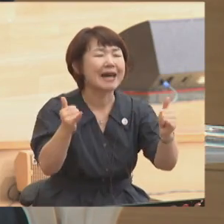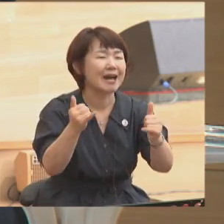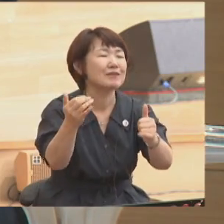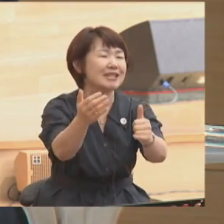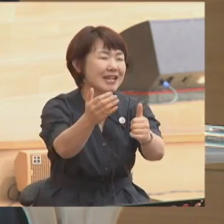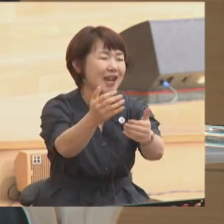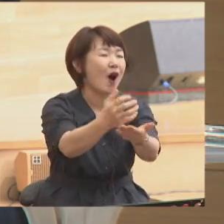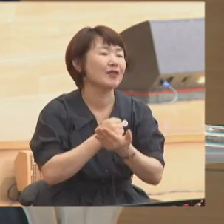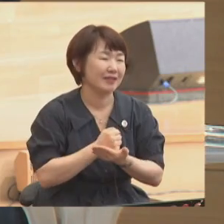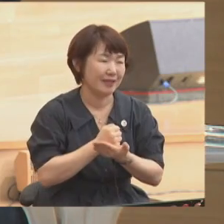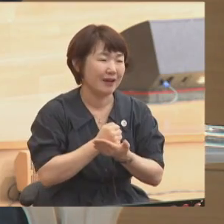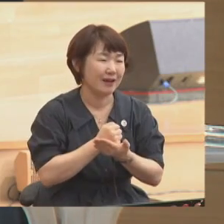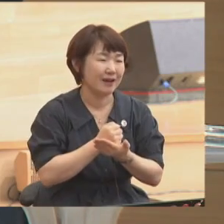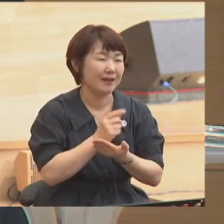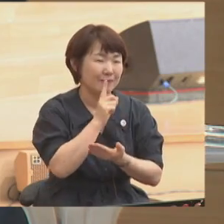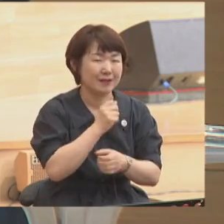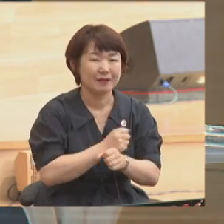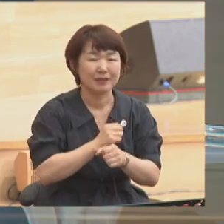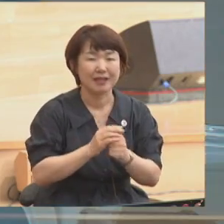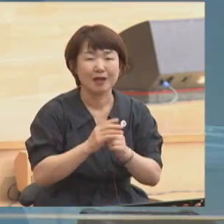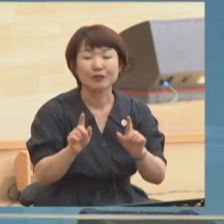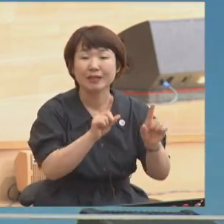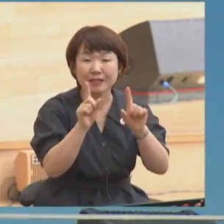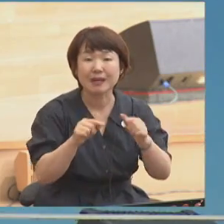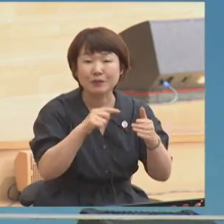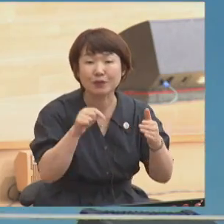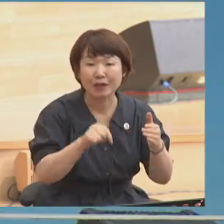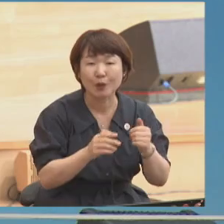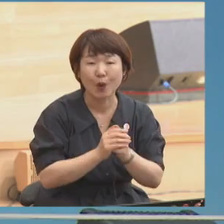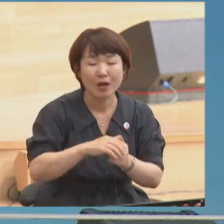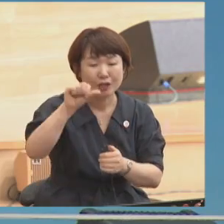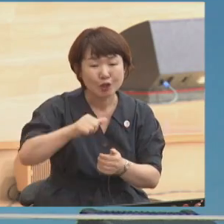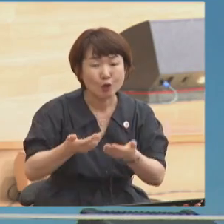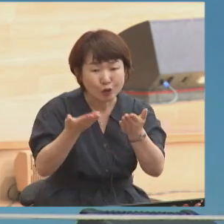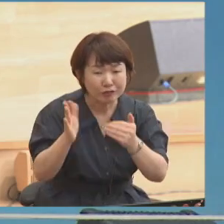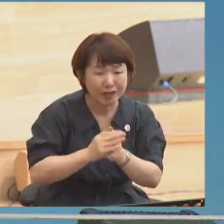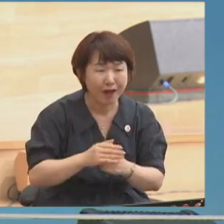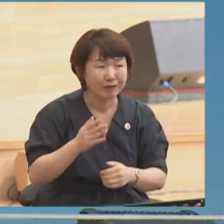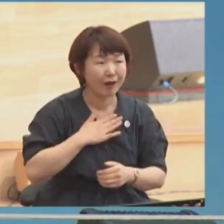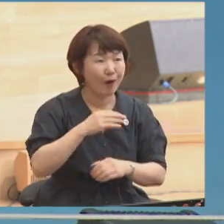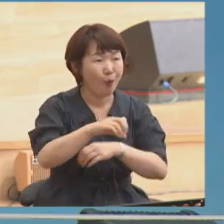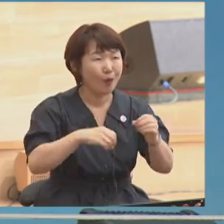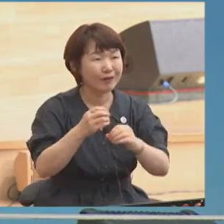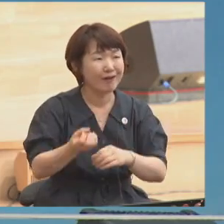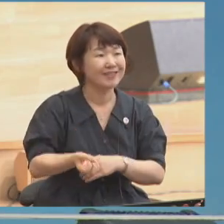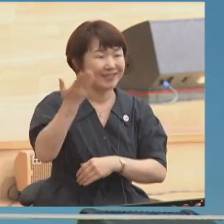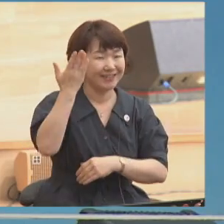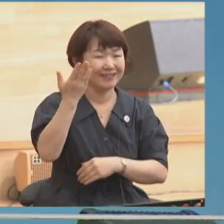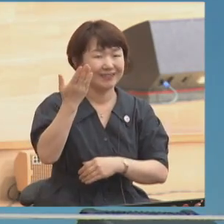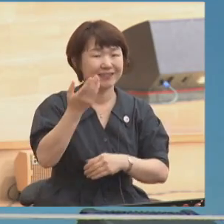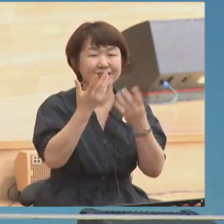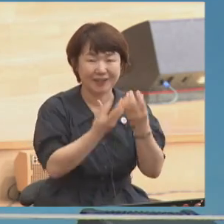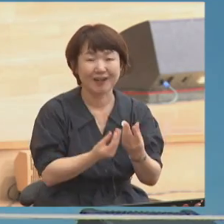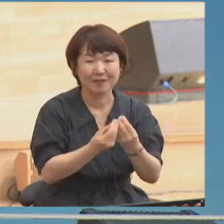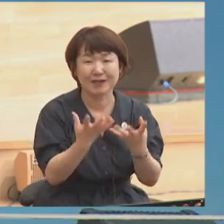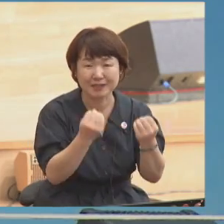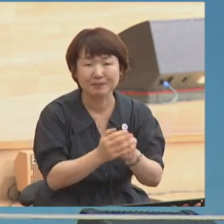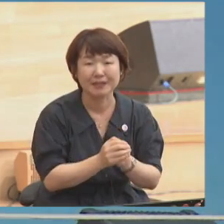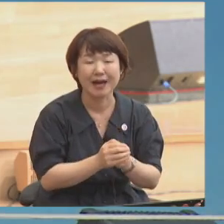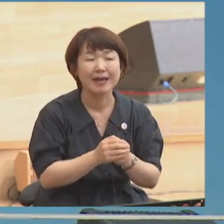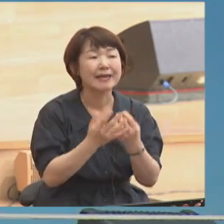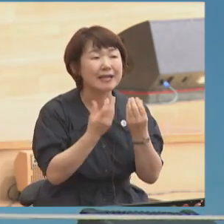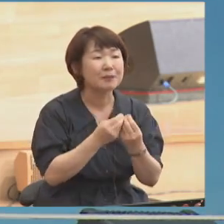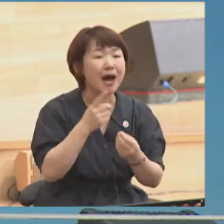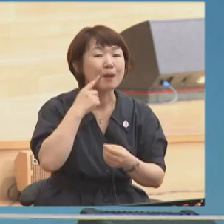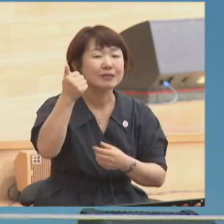얻는다. 여러분 우리 삶에도 저줬는데 이기게 되는 그런 케이스가 많죠. 예를 들면 아버지하고